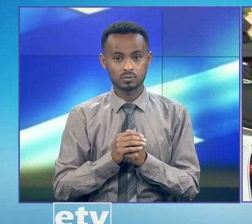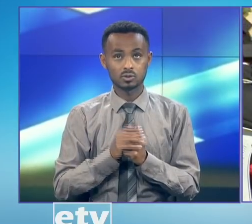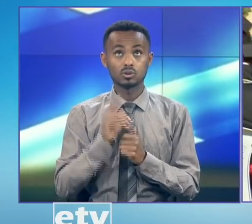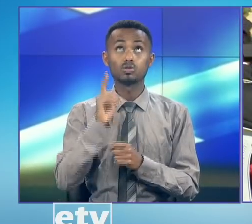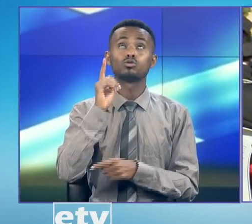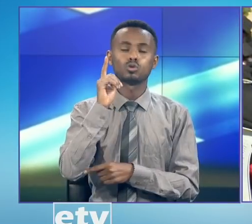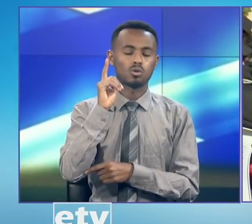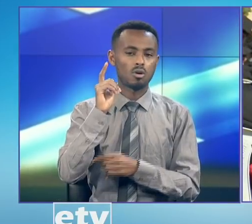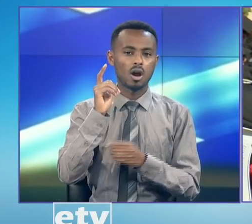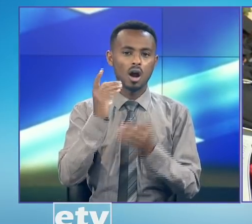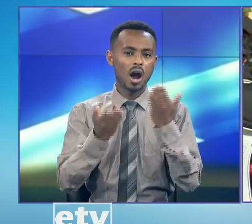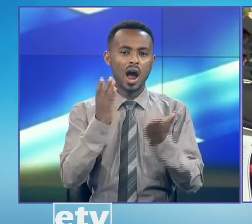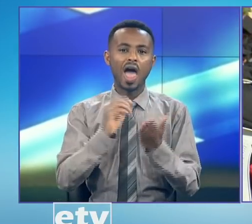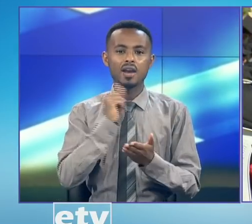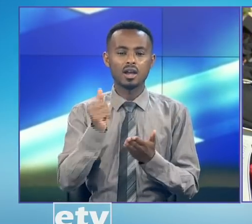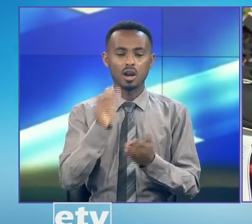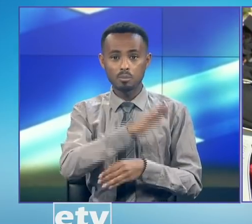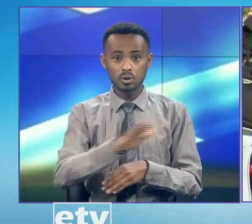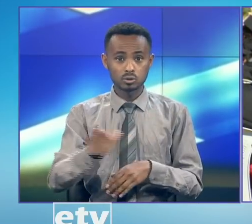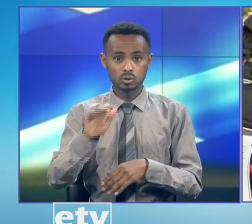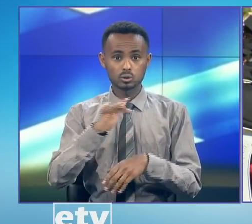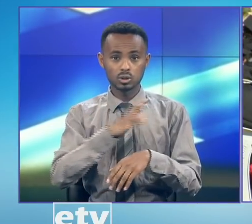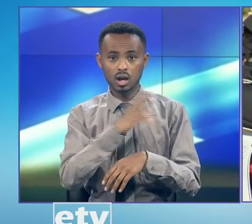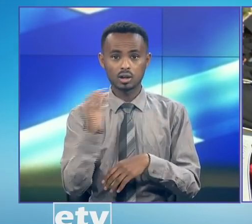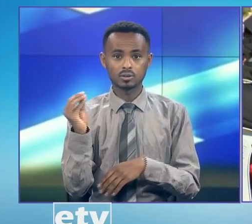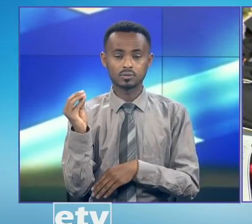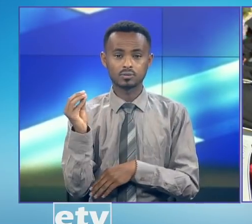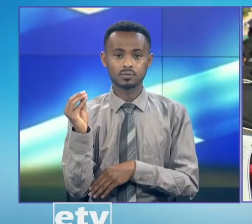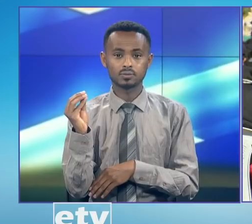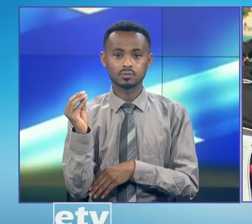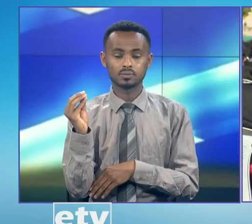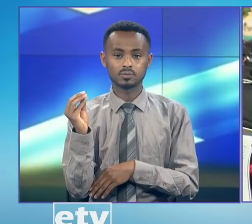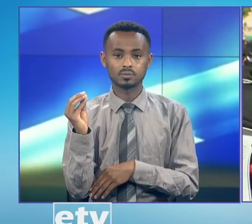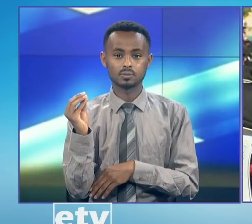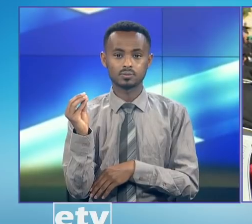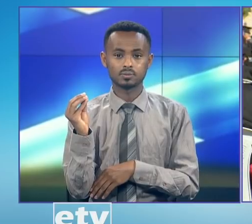እሱ አደለም በልጆቹና